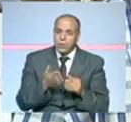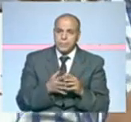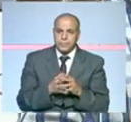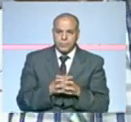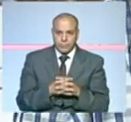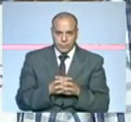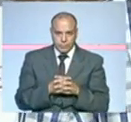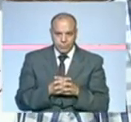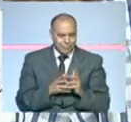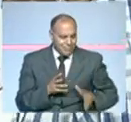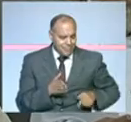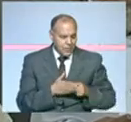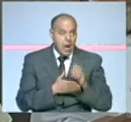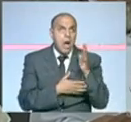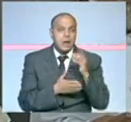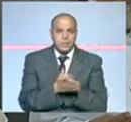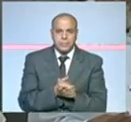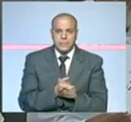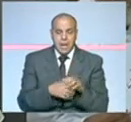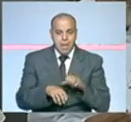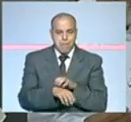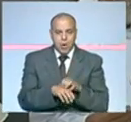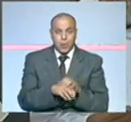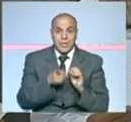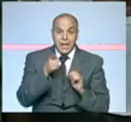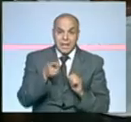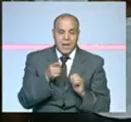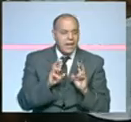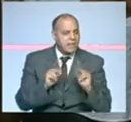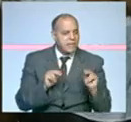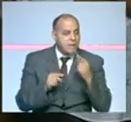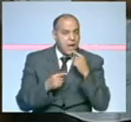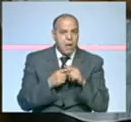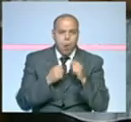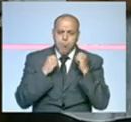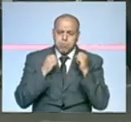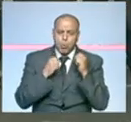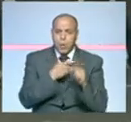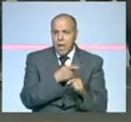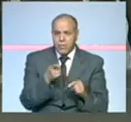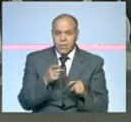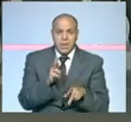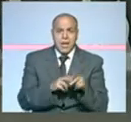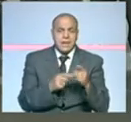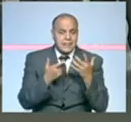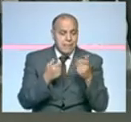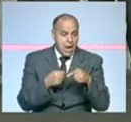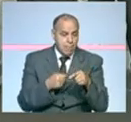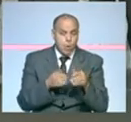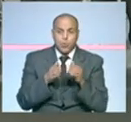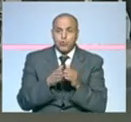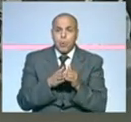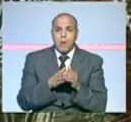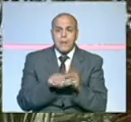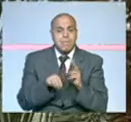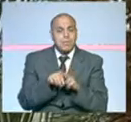المتطلبات المصروفه في معتمديه حزب المشهد ذاته واعتصام الفلاحيه المنطقه لاكثر من اسبوع مطالبين